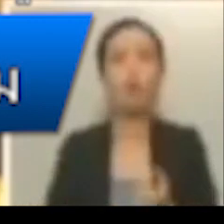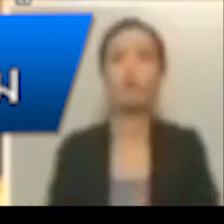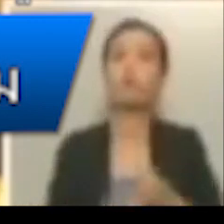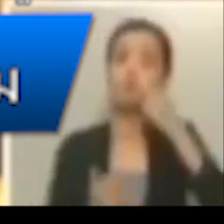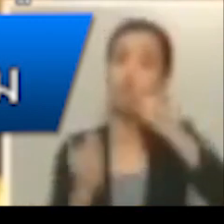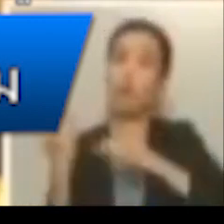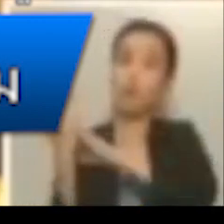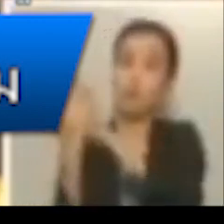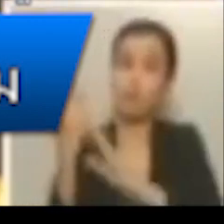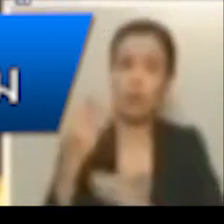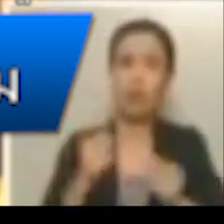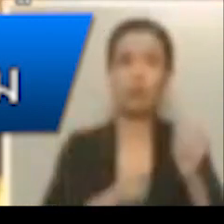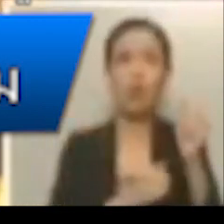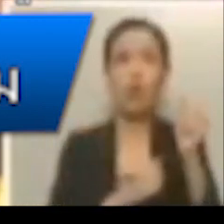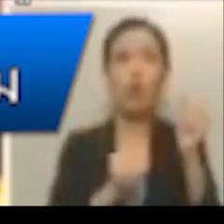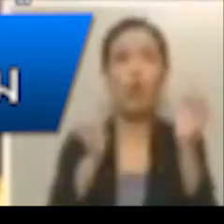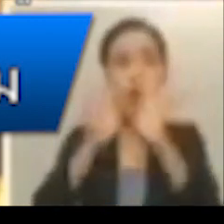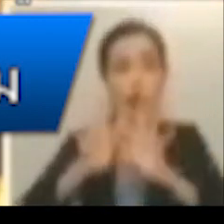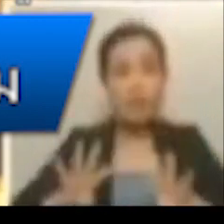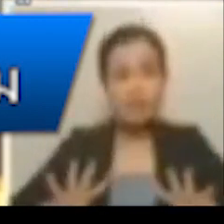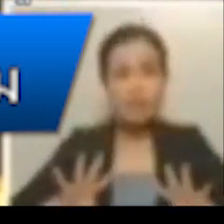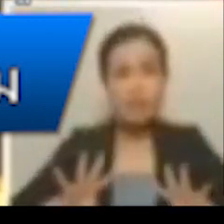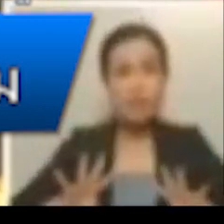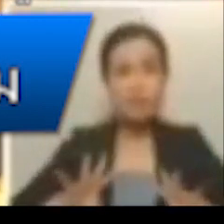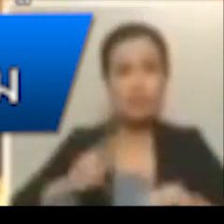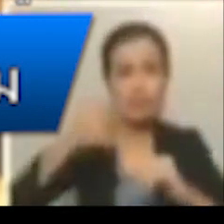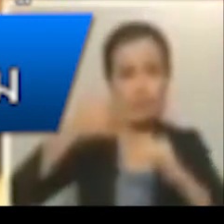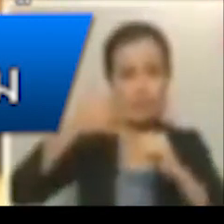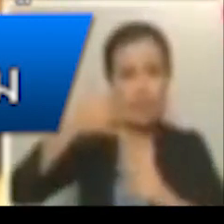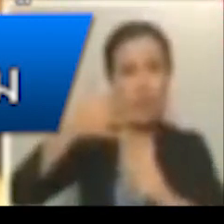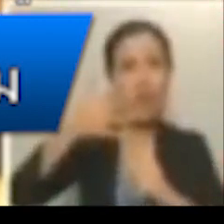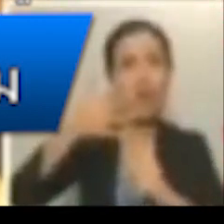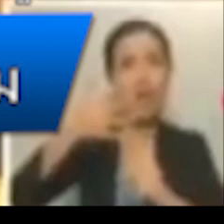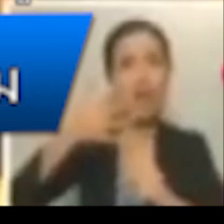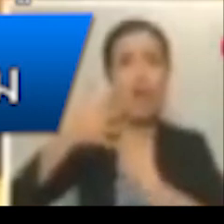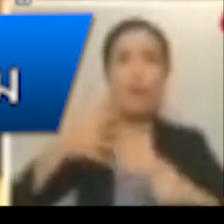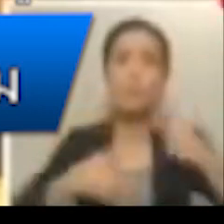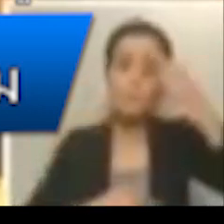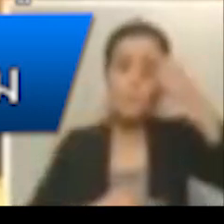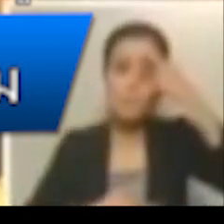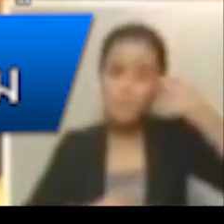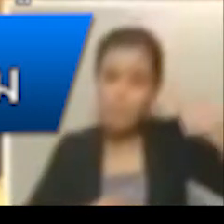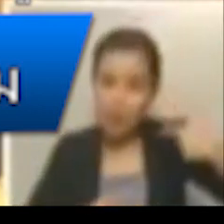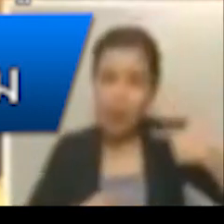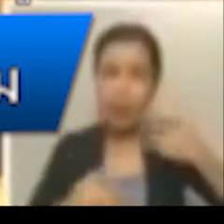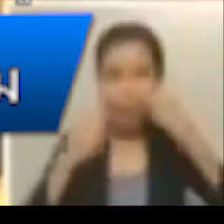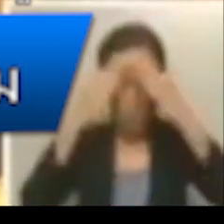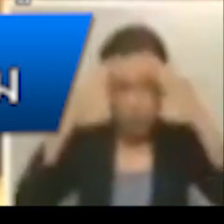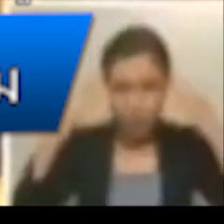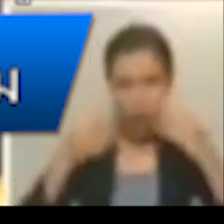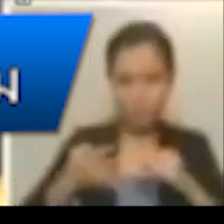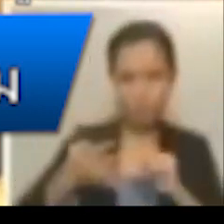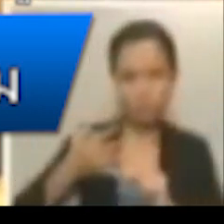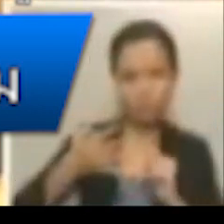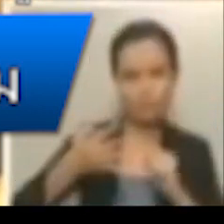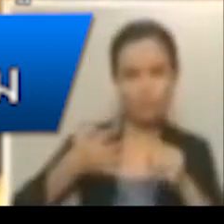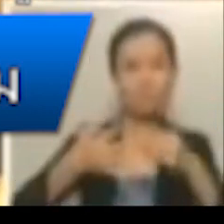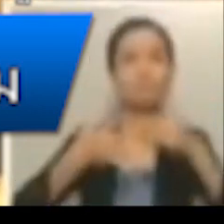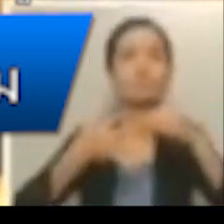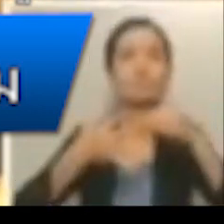ศรั้งท้ายในอาเซียนนะคะอยู่ห่างจากเมียนมาเพียงแค่2อันดับแล้วก็เวียดนามอีกแค่ไม่กี่อันดับเท่านั้นในรายงาน